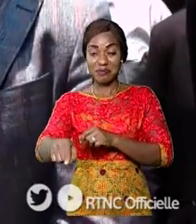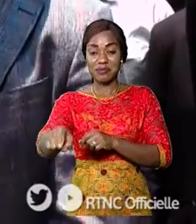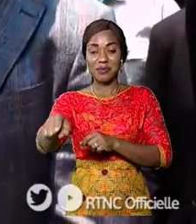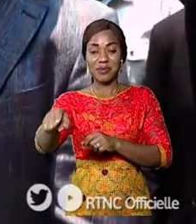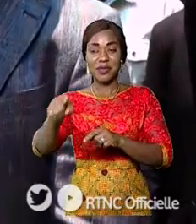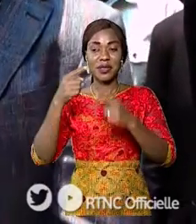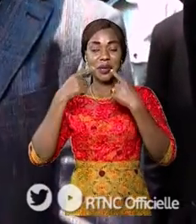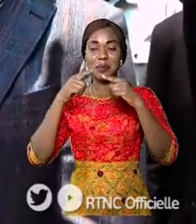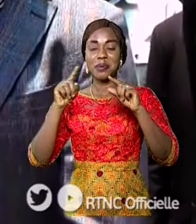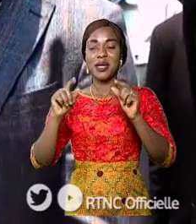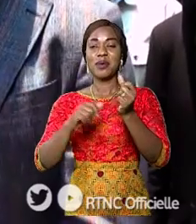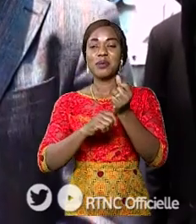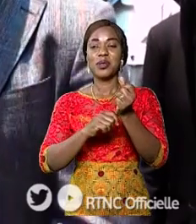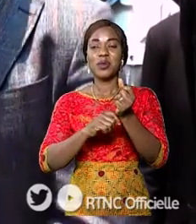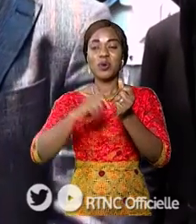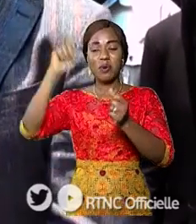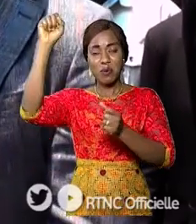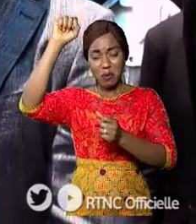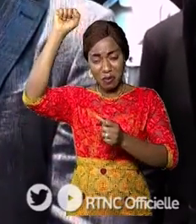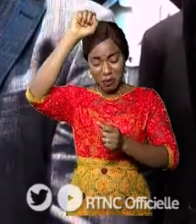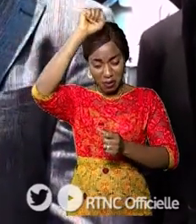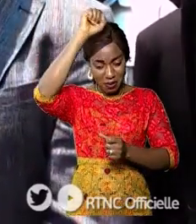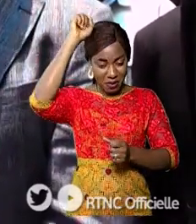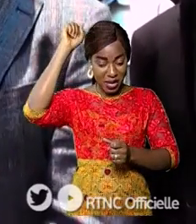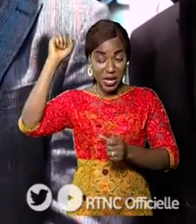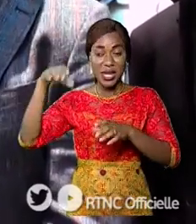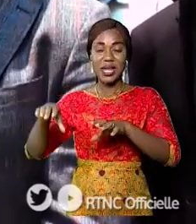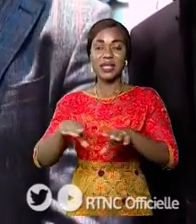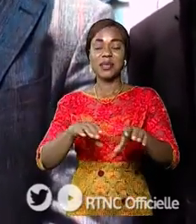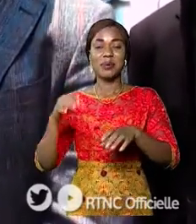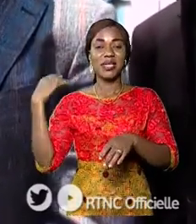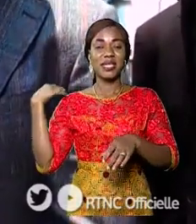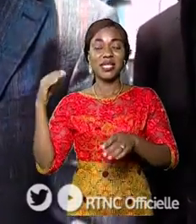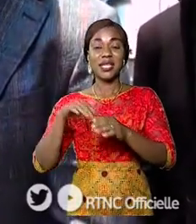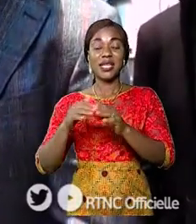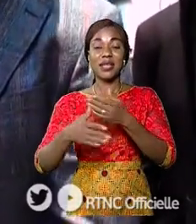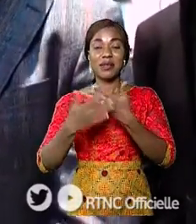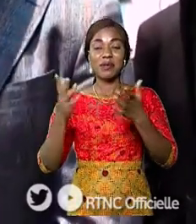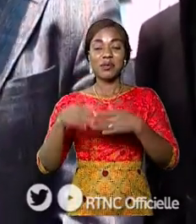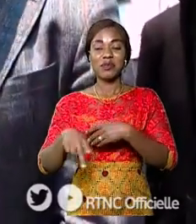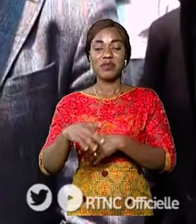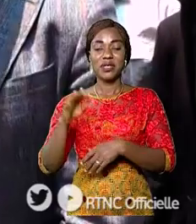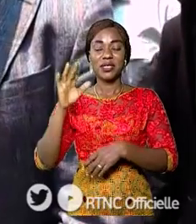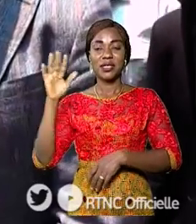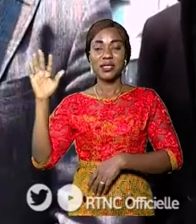allons publier les résultats de l'examen d'État dans la ville province de Kinshasa. Et pour les autres